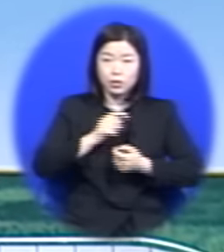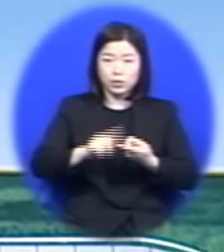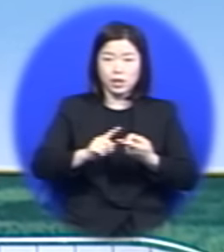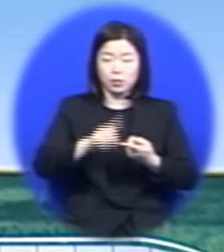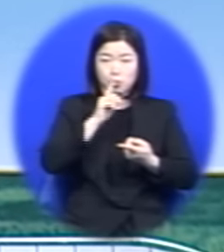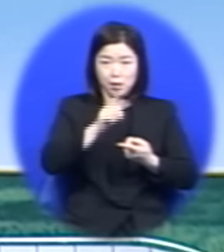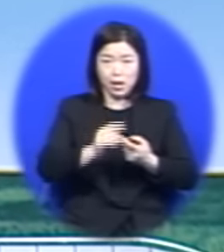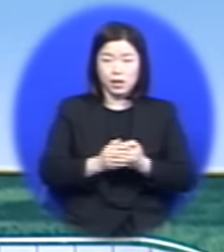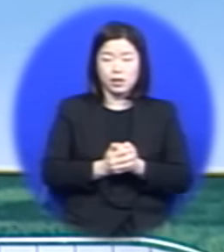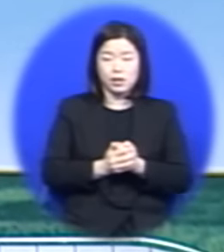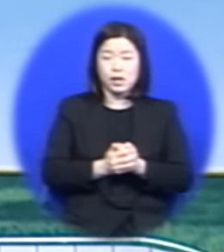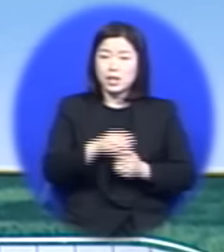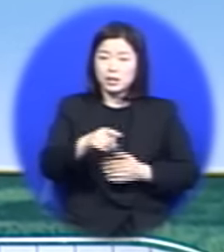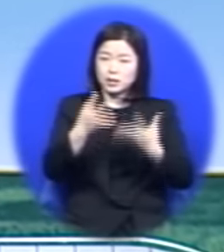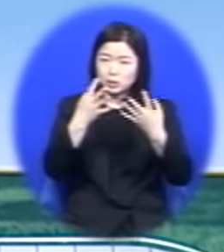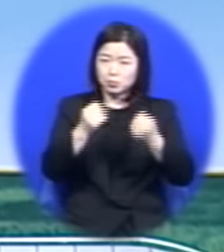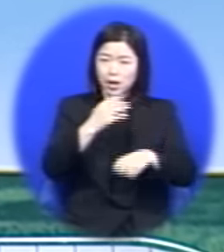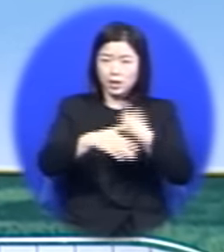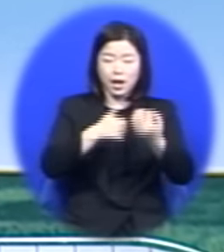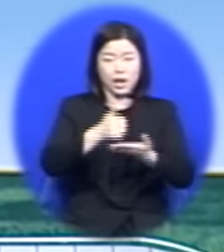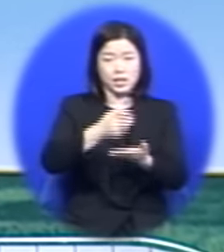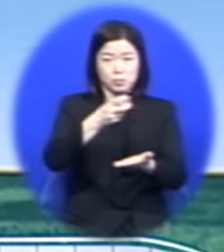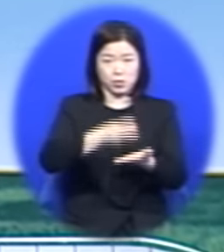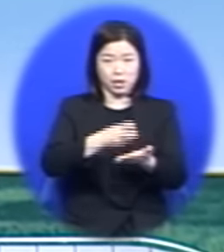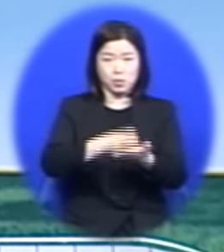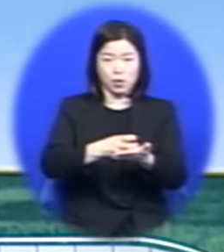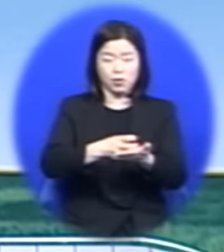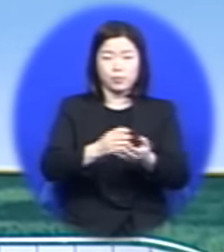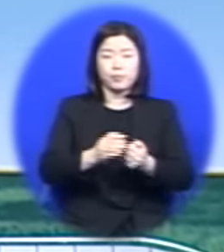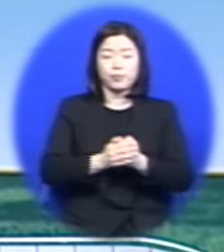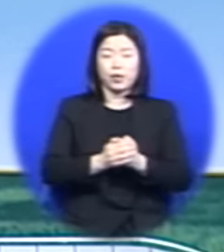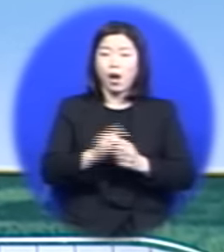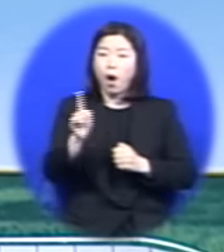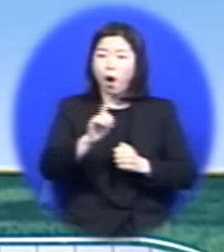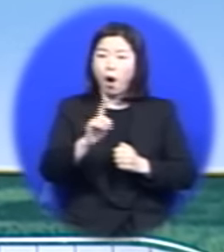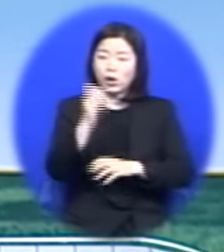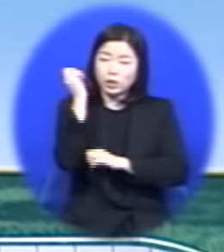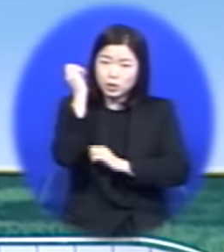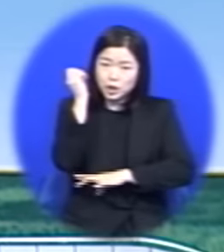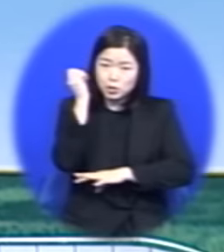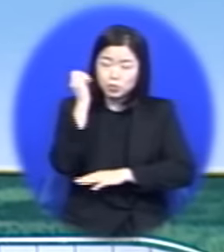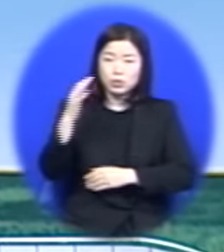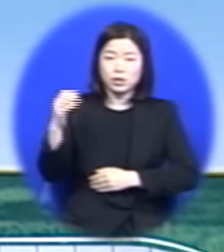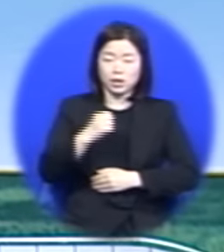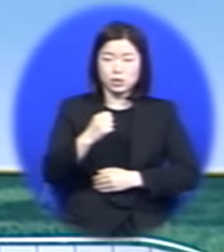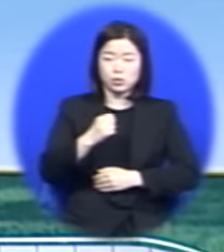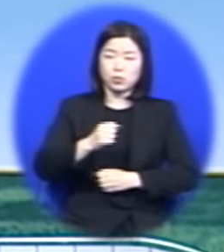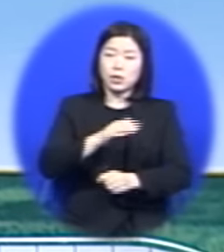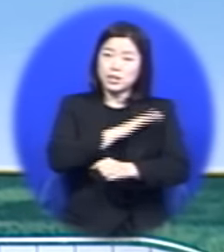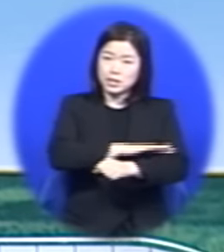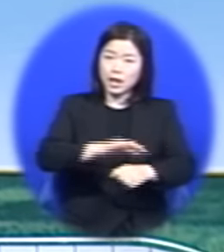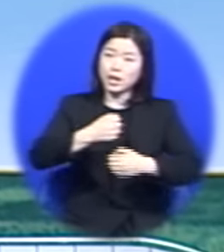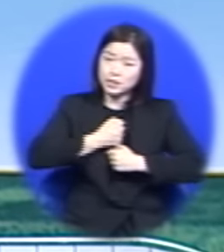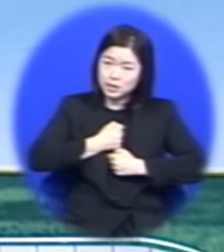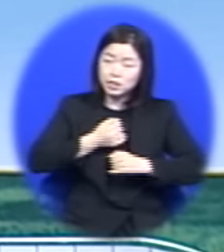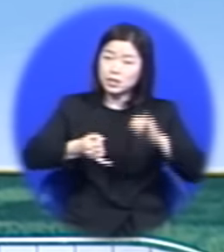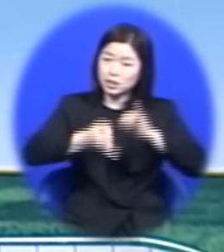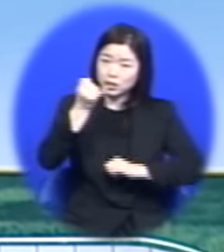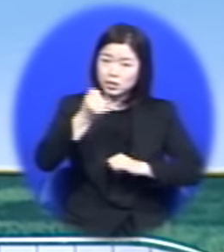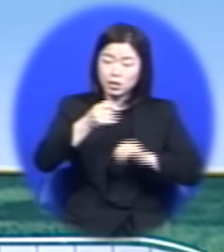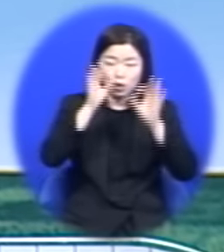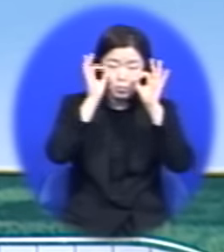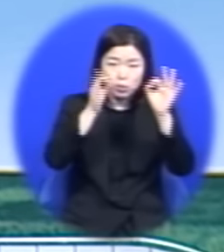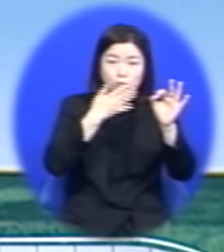말하는데 그 많은 하나님의 계명들을 어떤 기준으로 잘 지켰냐, 못 지켰냐를 보겠느냐 하는